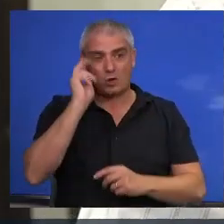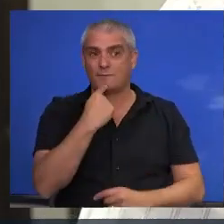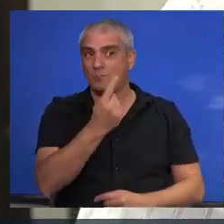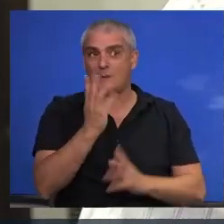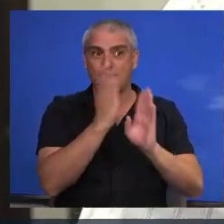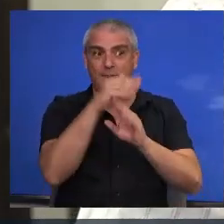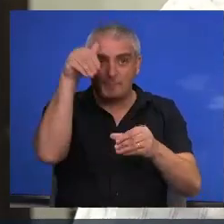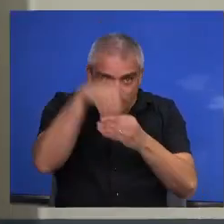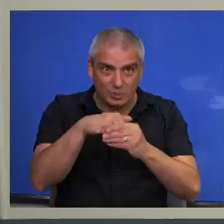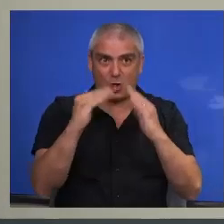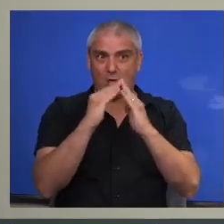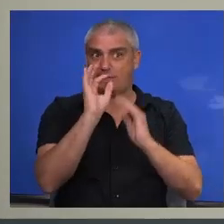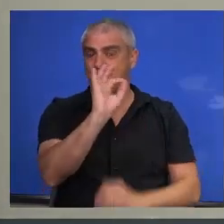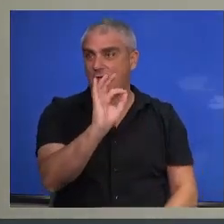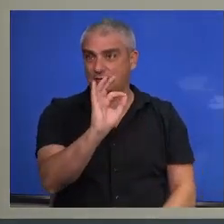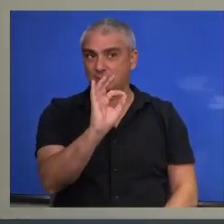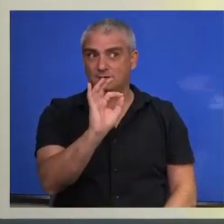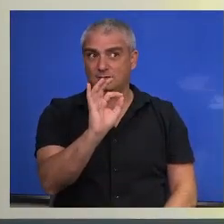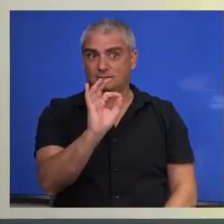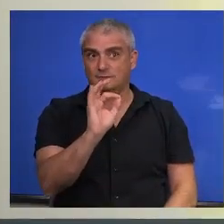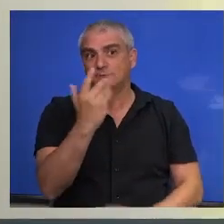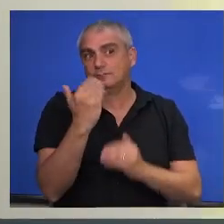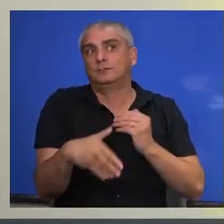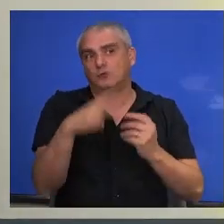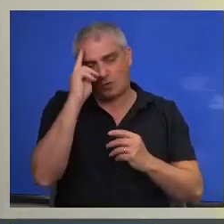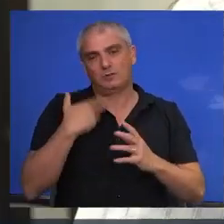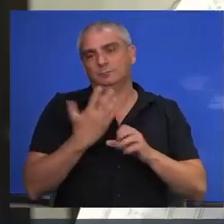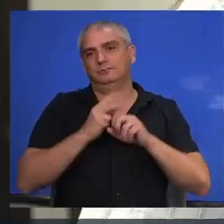שנכנסו לתוך הבית. בסוף ההורים שלי שרדו,